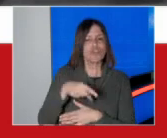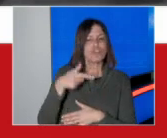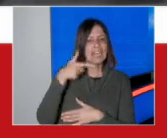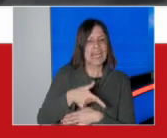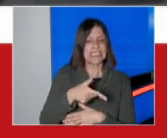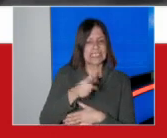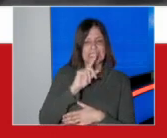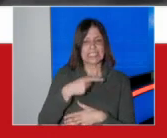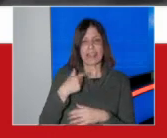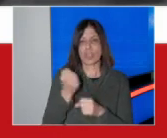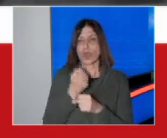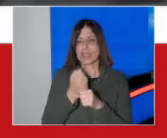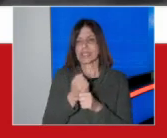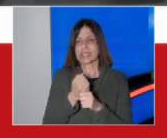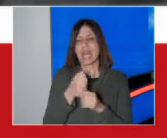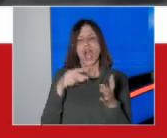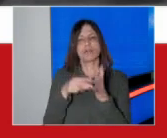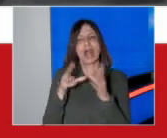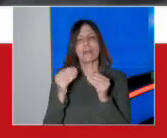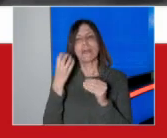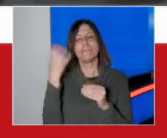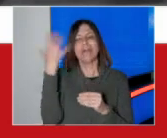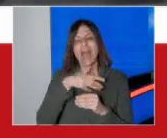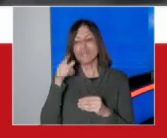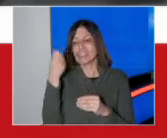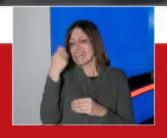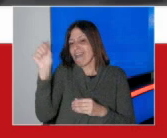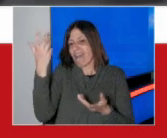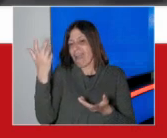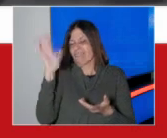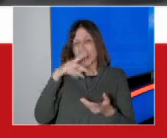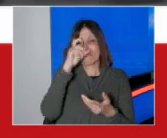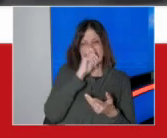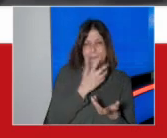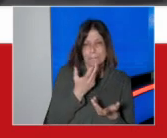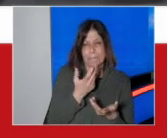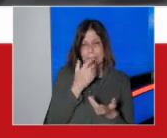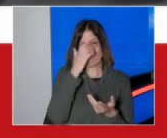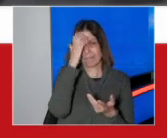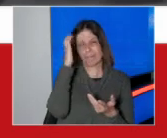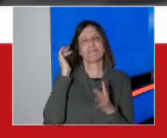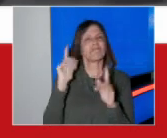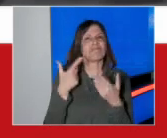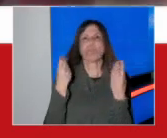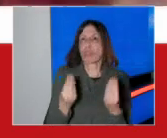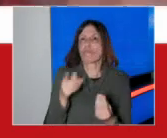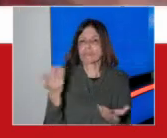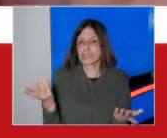אני מייצר חשמל עם פחם שהוא א' יקר, וב' מזהם. מה טוב לי בזה?